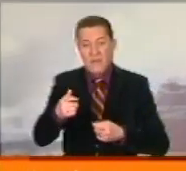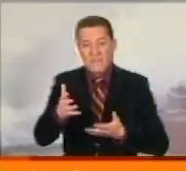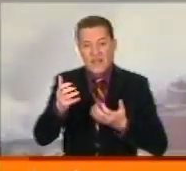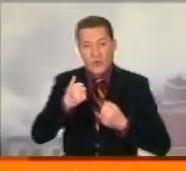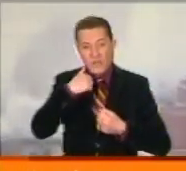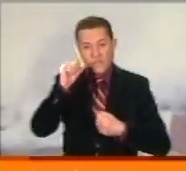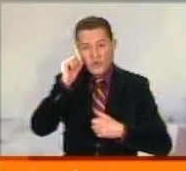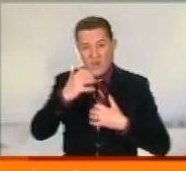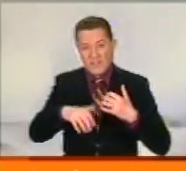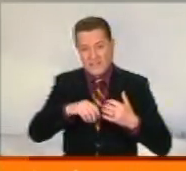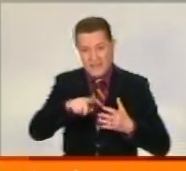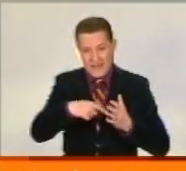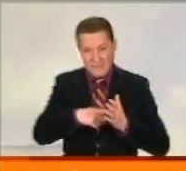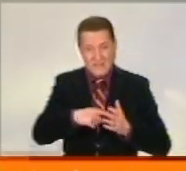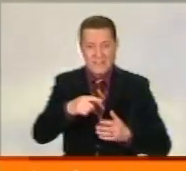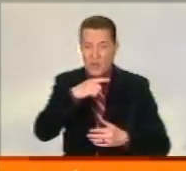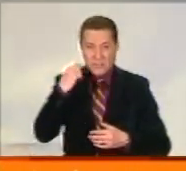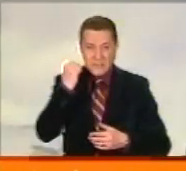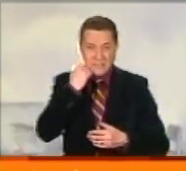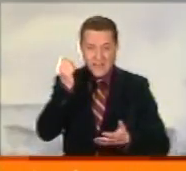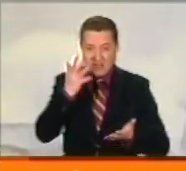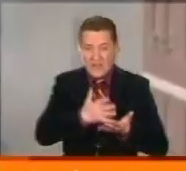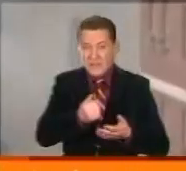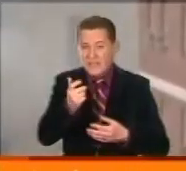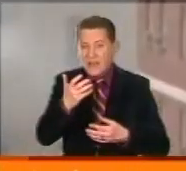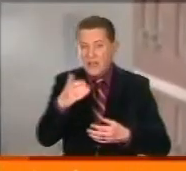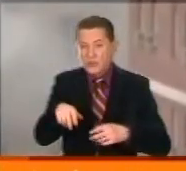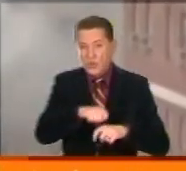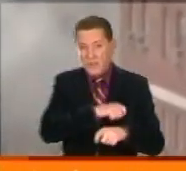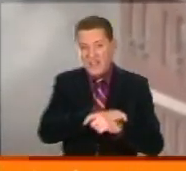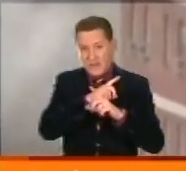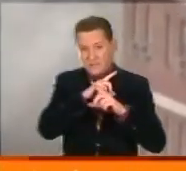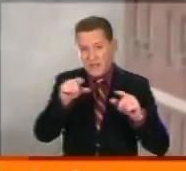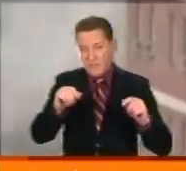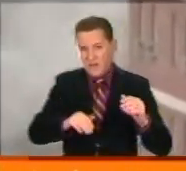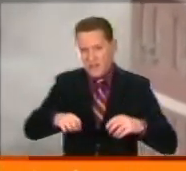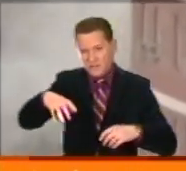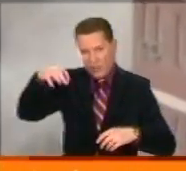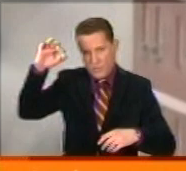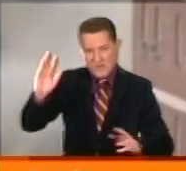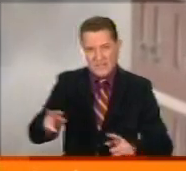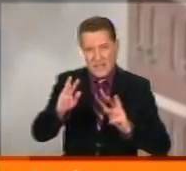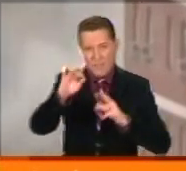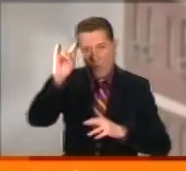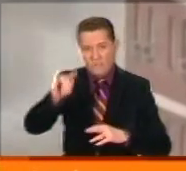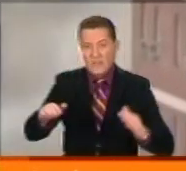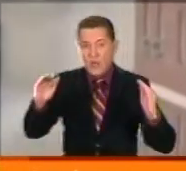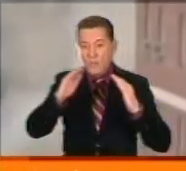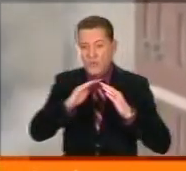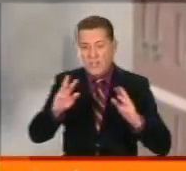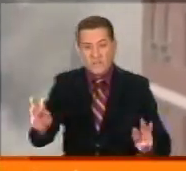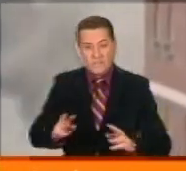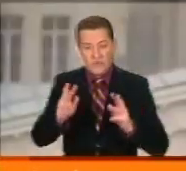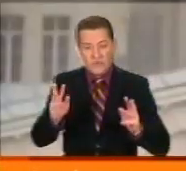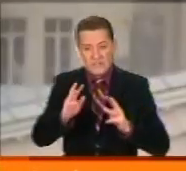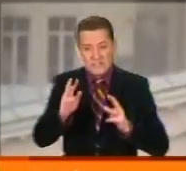і серед містця російської столиці за кількасот метрів від Кремля у повітря здіймаються стовпи диму у вікнах будівлі вирують